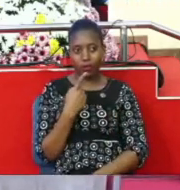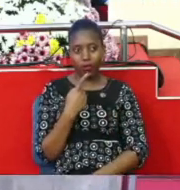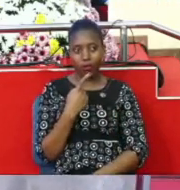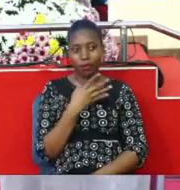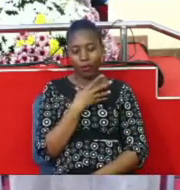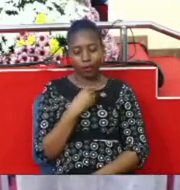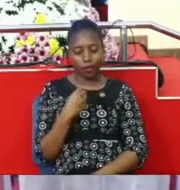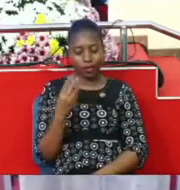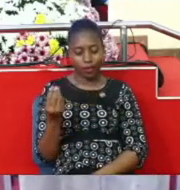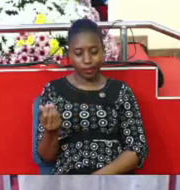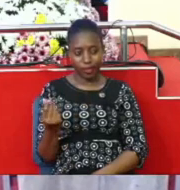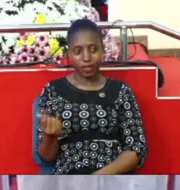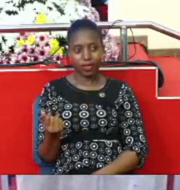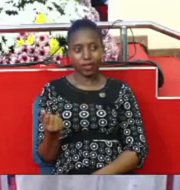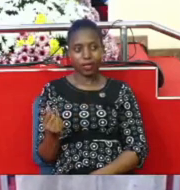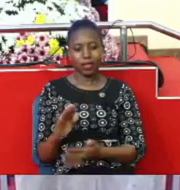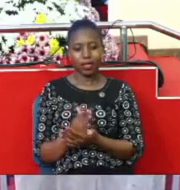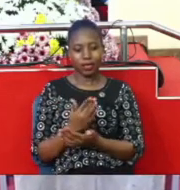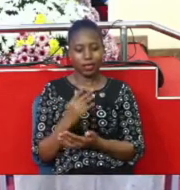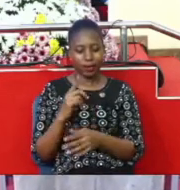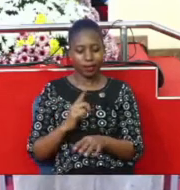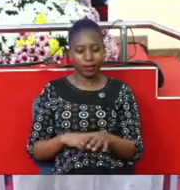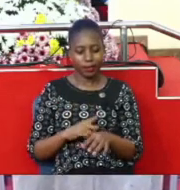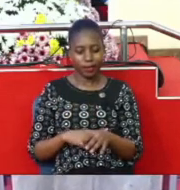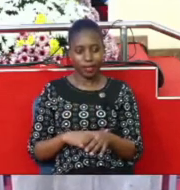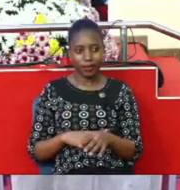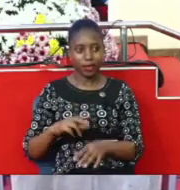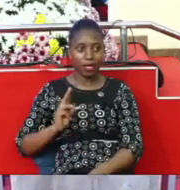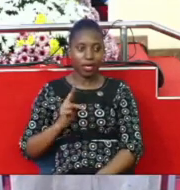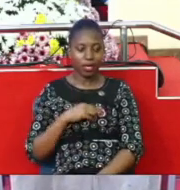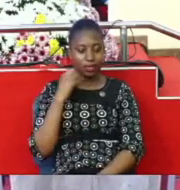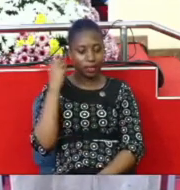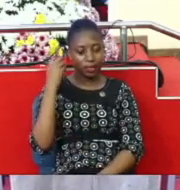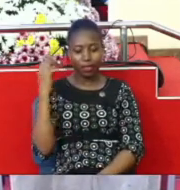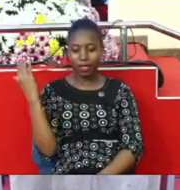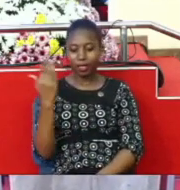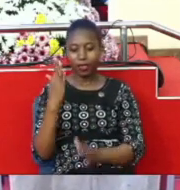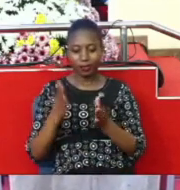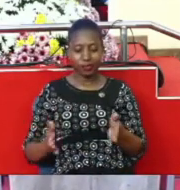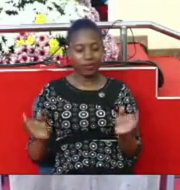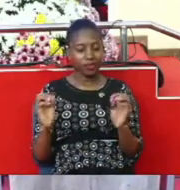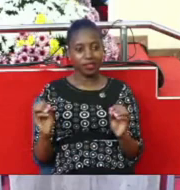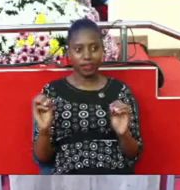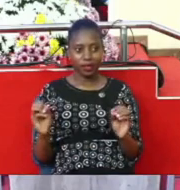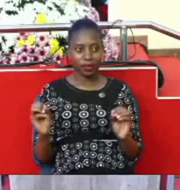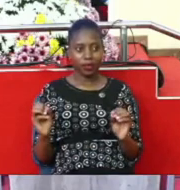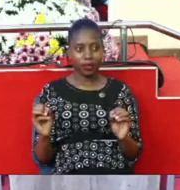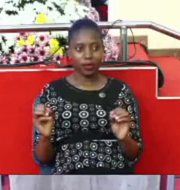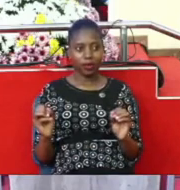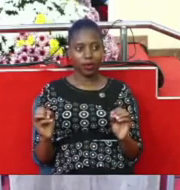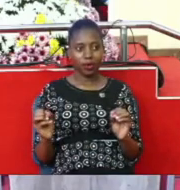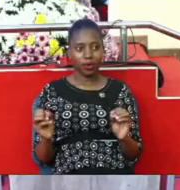Sababu unakosea mujiza wako ni kutosikiza. Siulizi nani anataka 500,000. Yesema ni nani anataka. Na I'm saying, umekuwa ukisumbuliwa na hiyo.